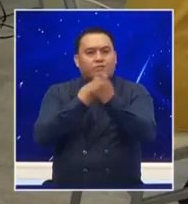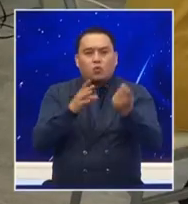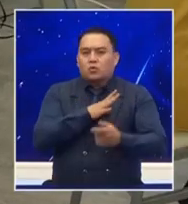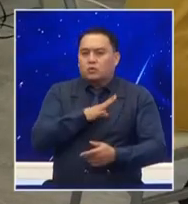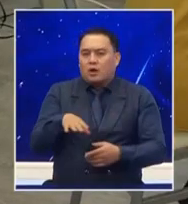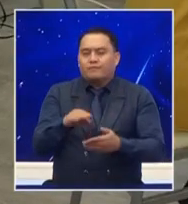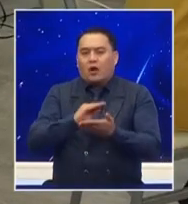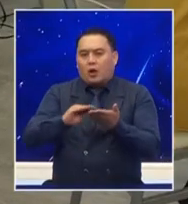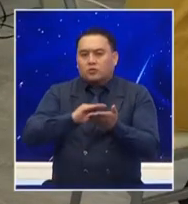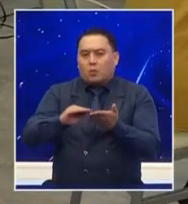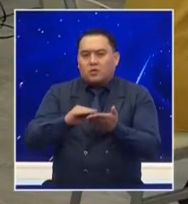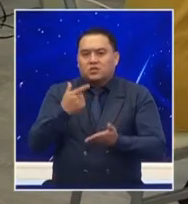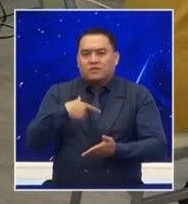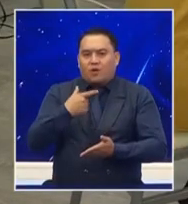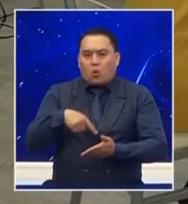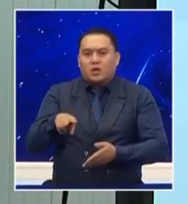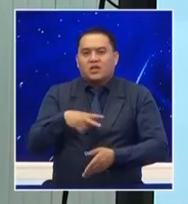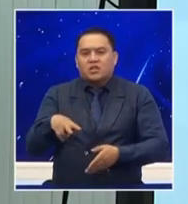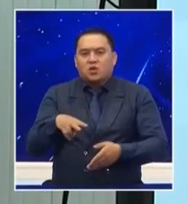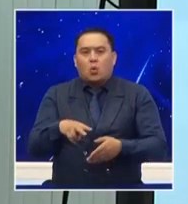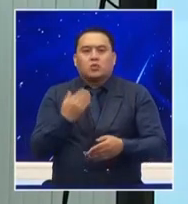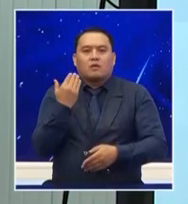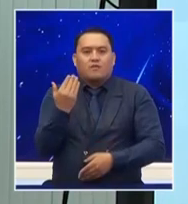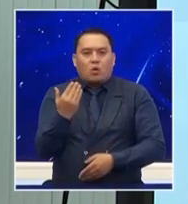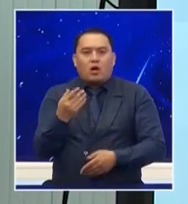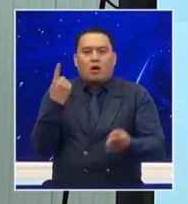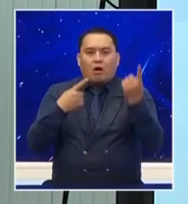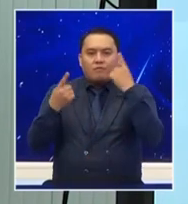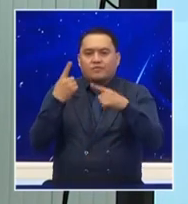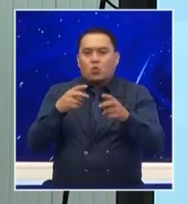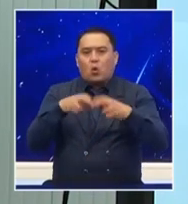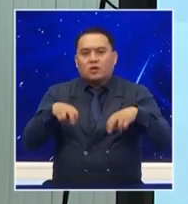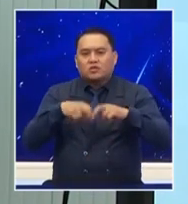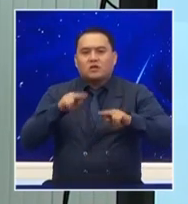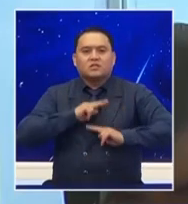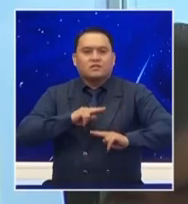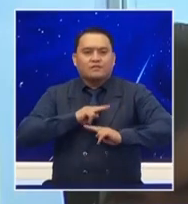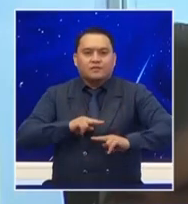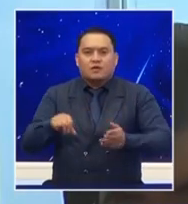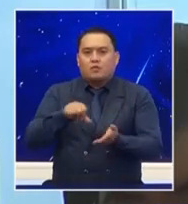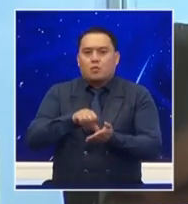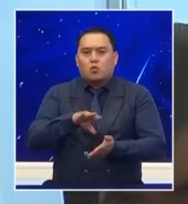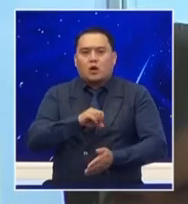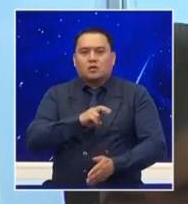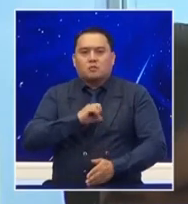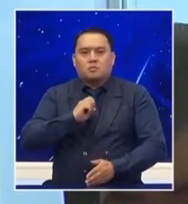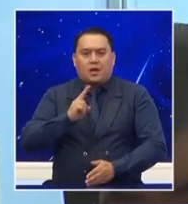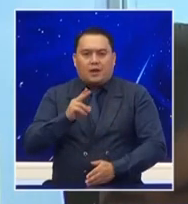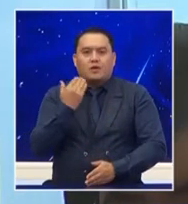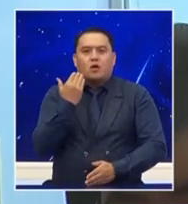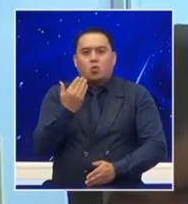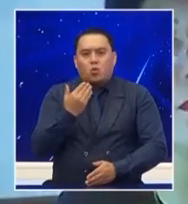публиковавшиеся прозаические произведения литературного классика. Автором исследовательского труда выступил Муратбек